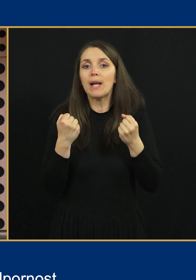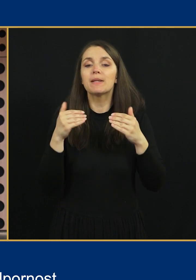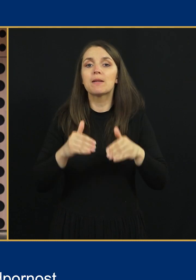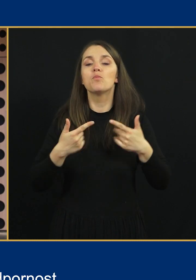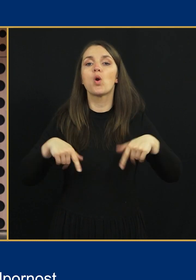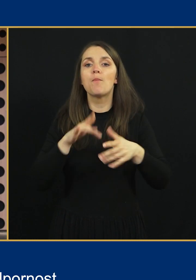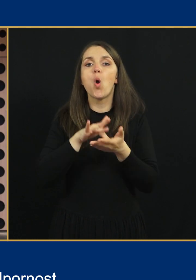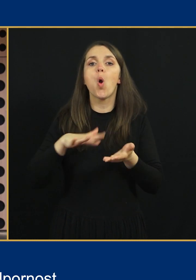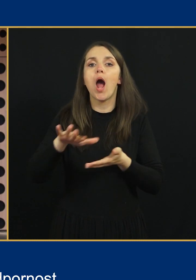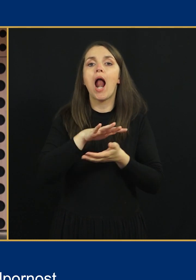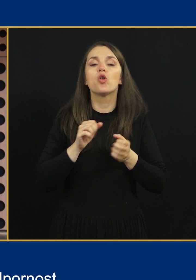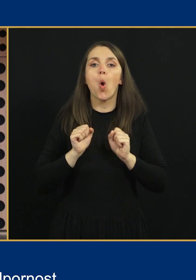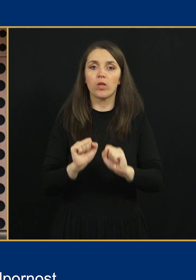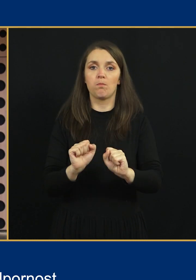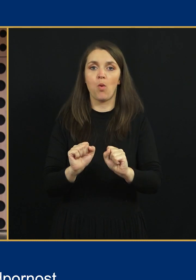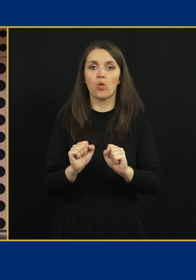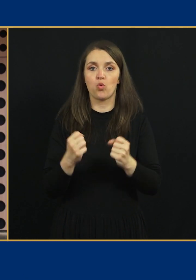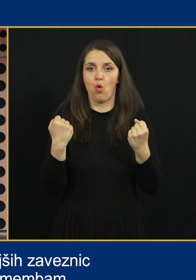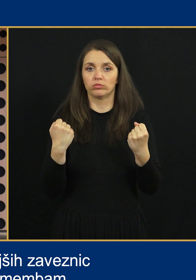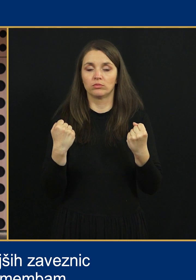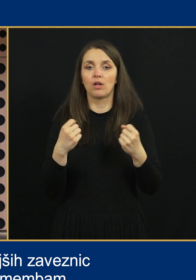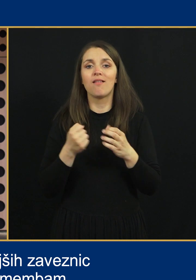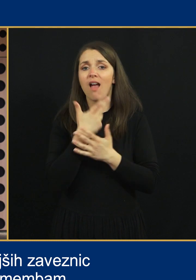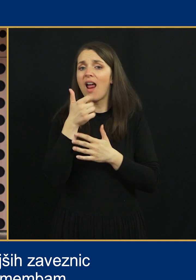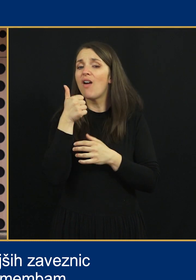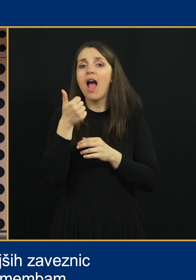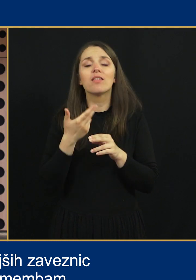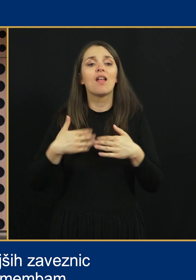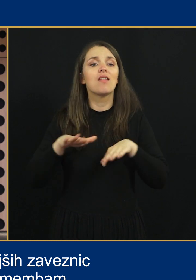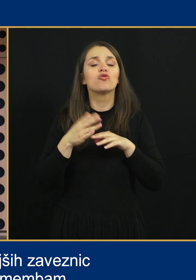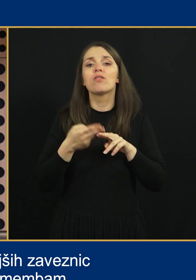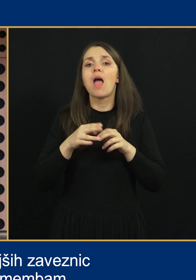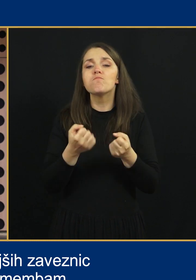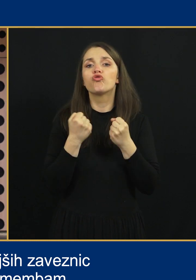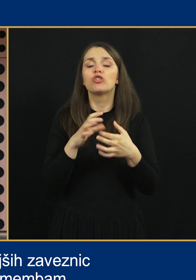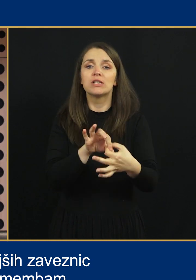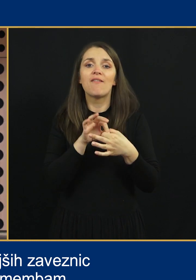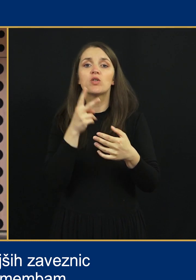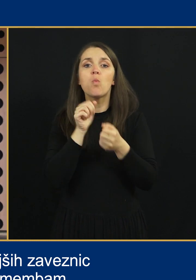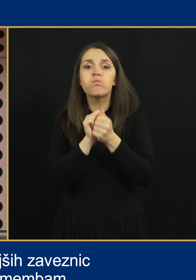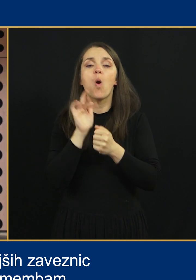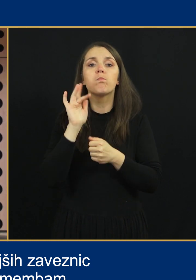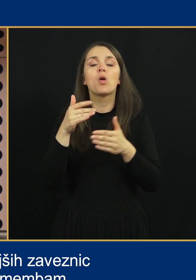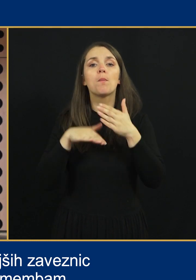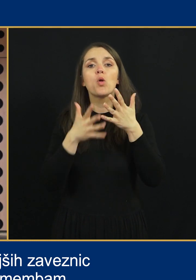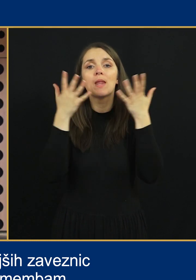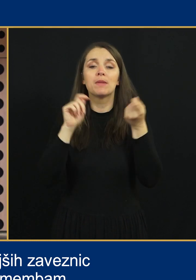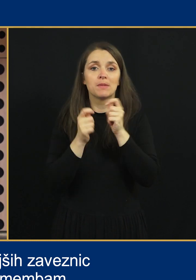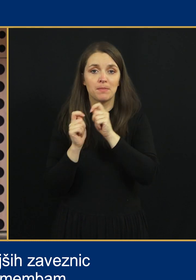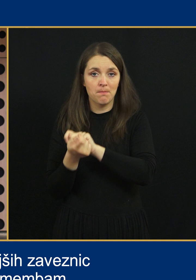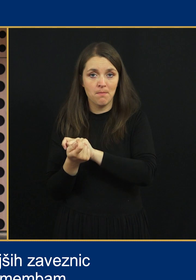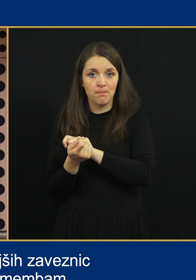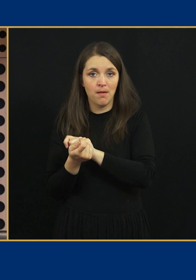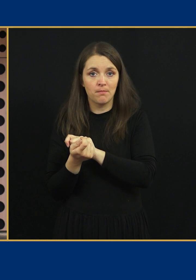Okrepiti moramo lokalno odpornost. Narava je ena naših najmočnejših zaveznic v boju proti podnebnim